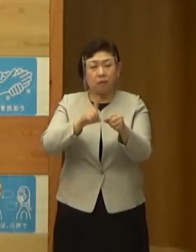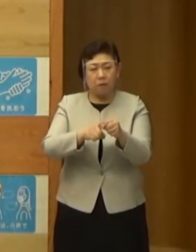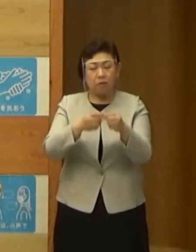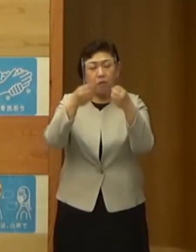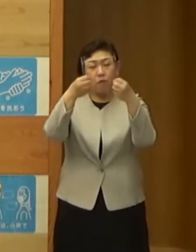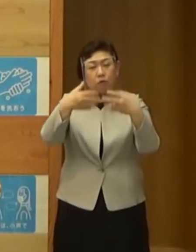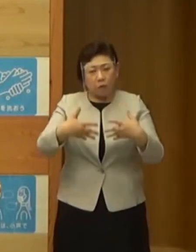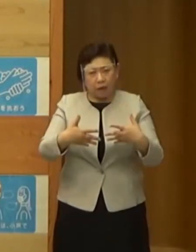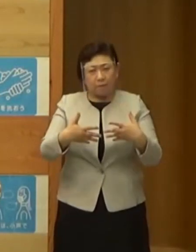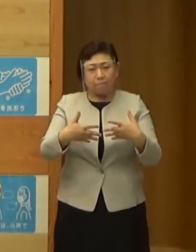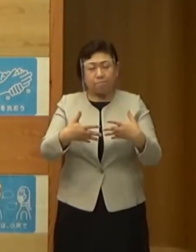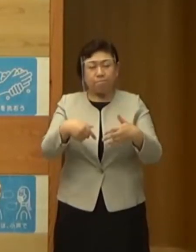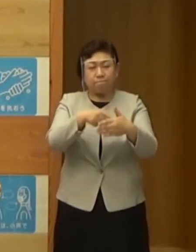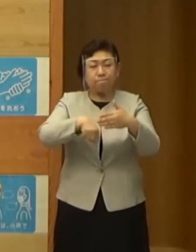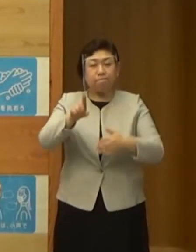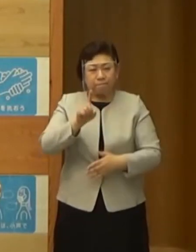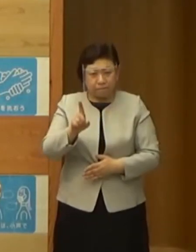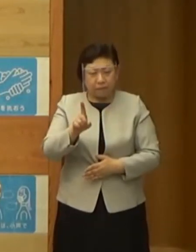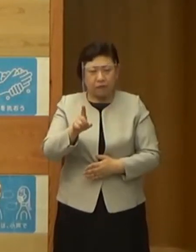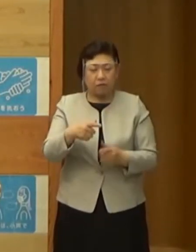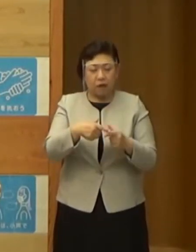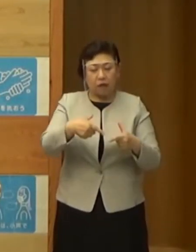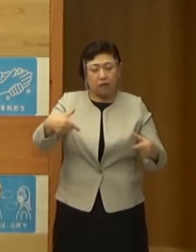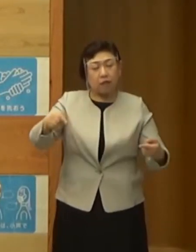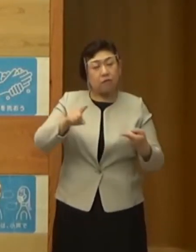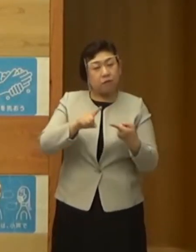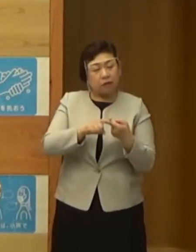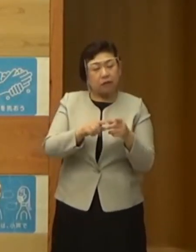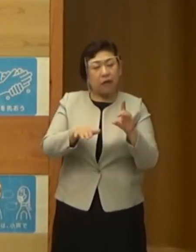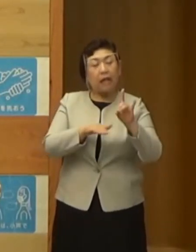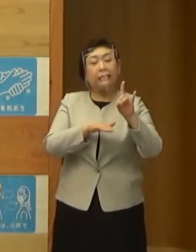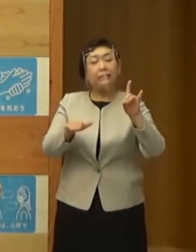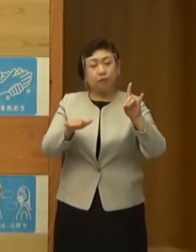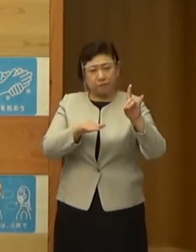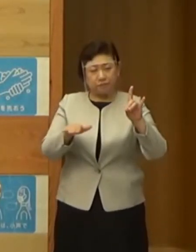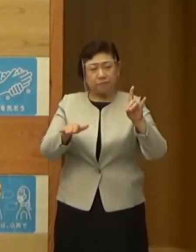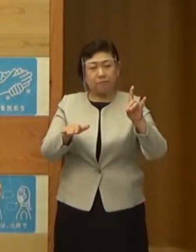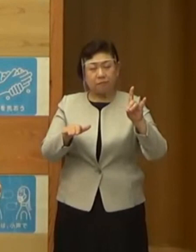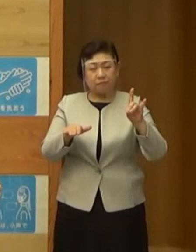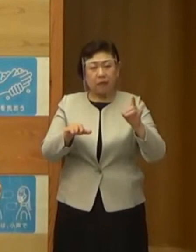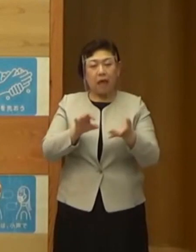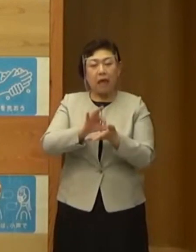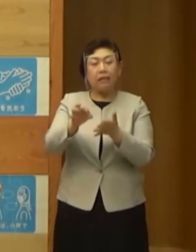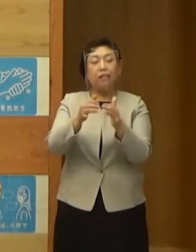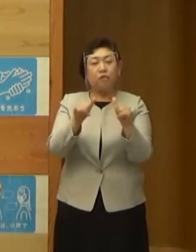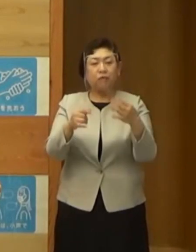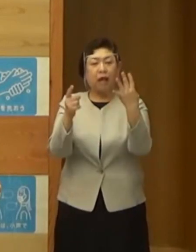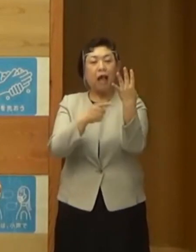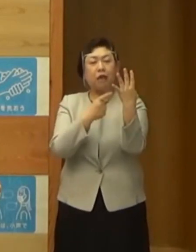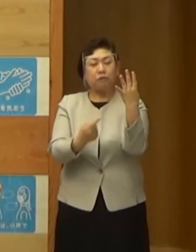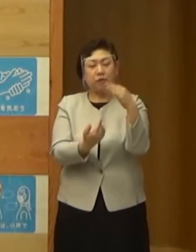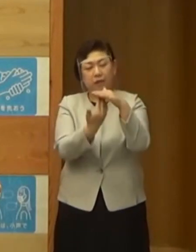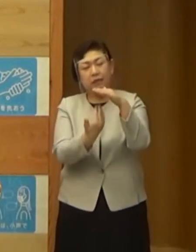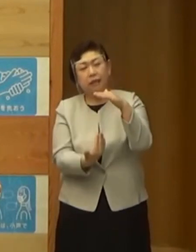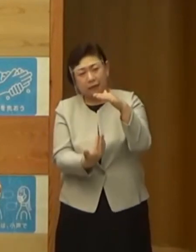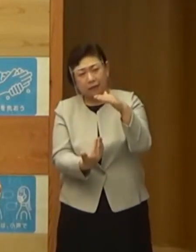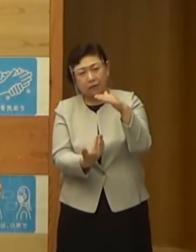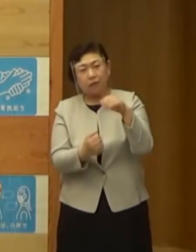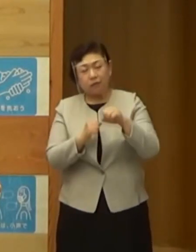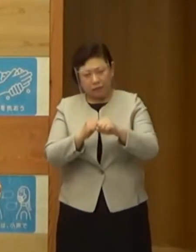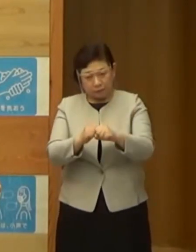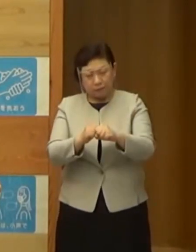件でございますけれども、全国的な基準として利用者は4人以内とす